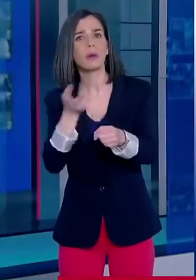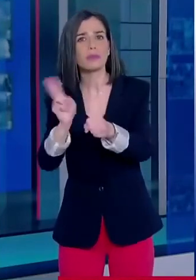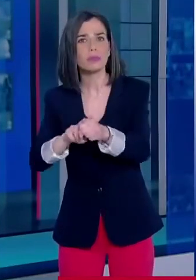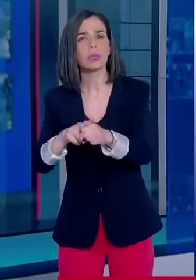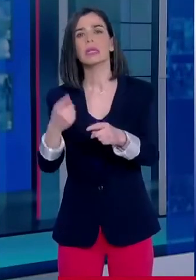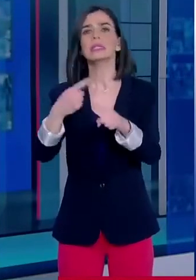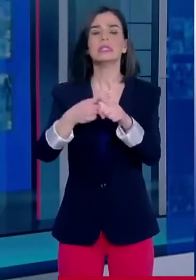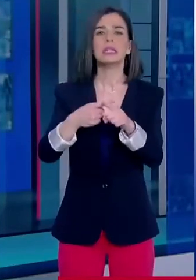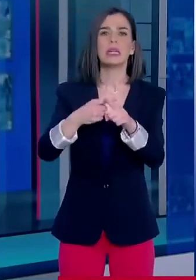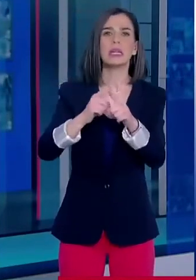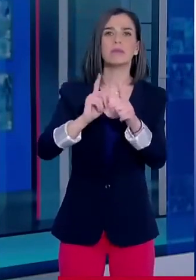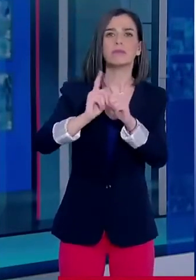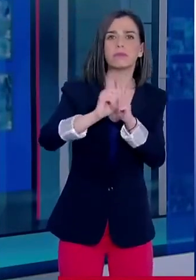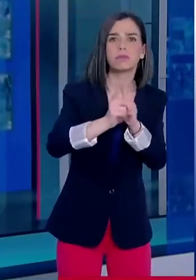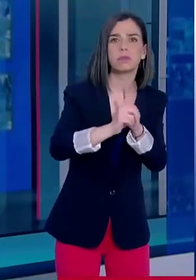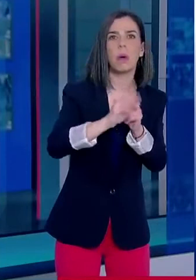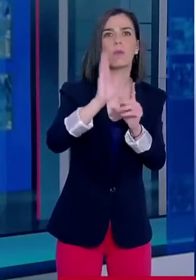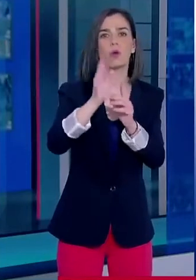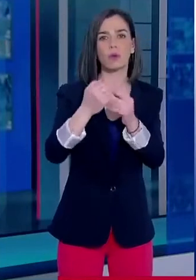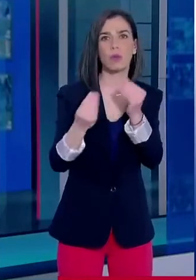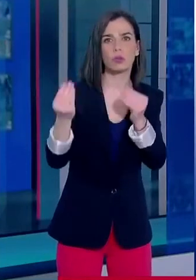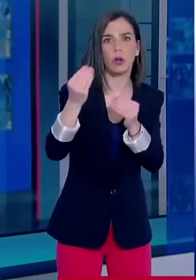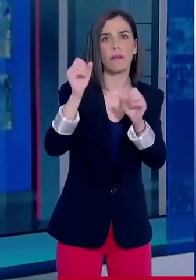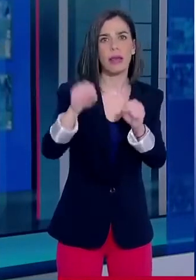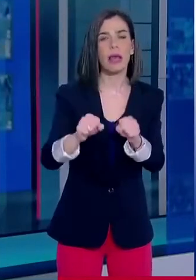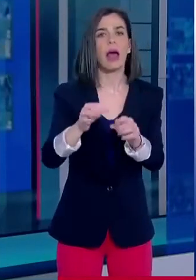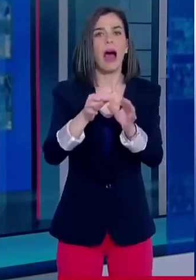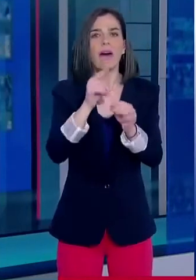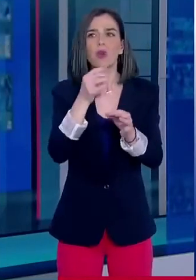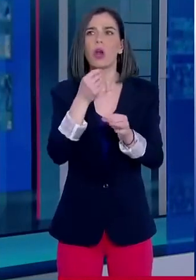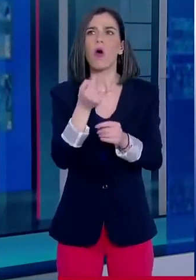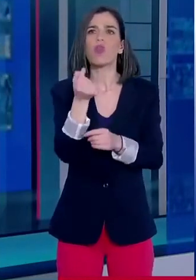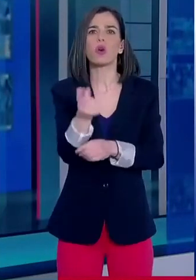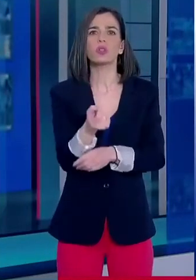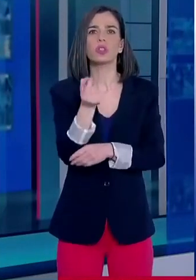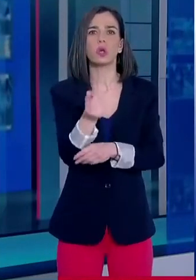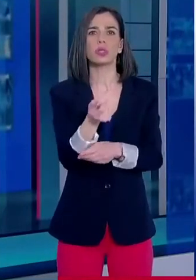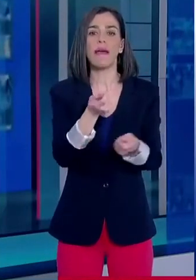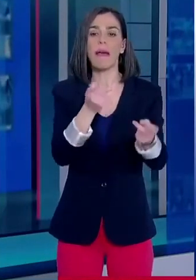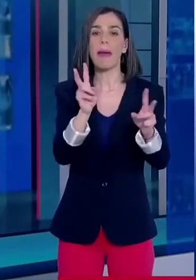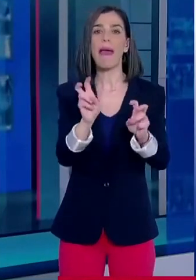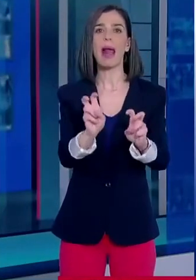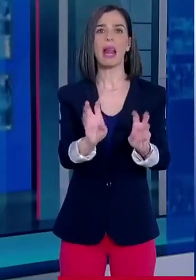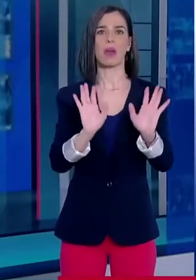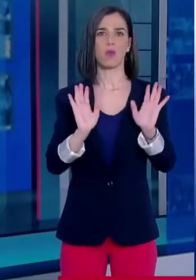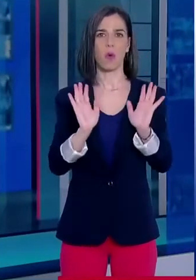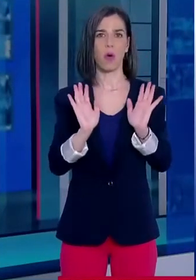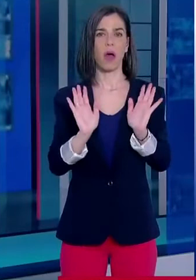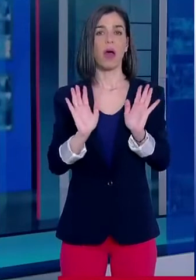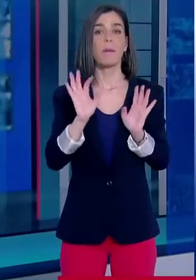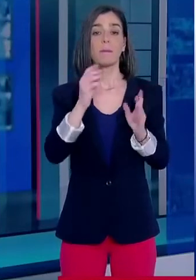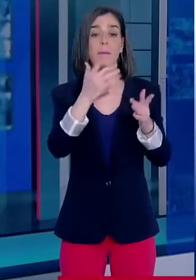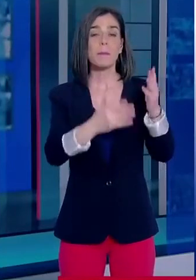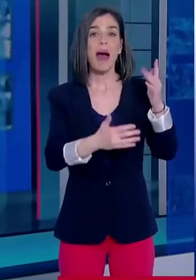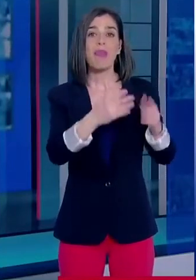αύξηση κυκλοφορίας η οποία μπορεί να συμβεί να μην συμβεί και σταδιακά, αυτό εννοούσα σταδιακά και ελεγχόμενα, με την βοήθεια των